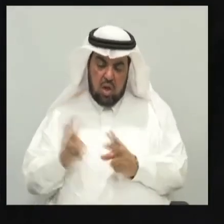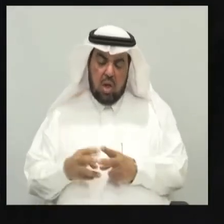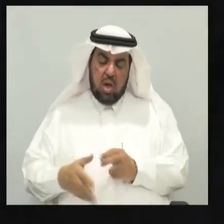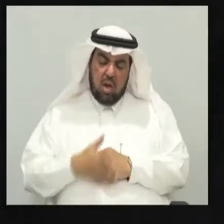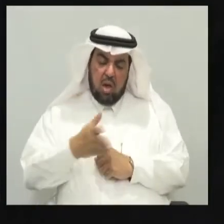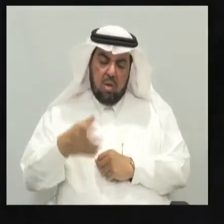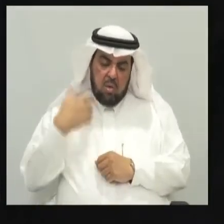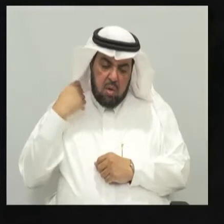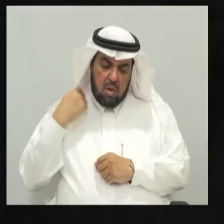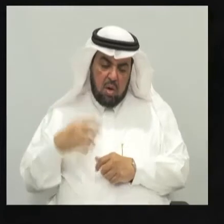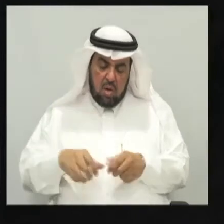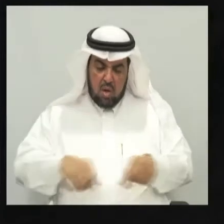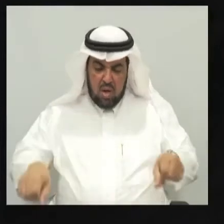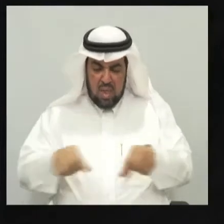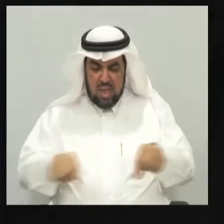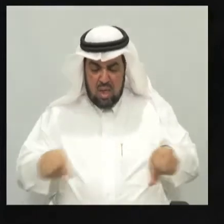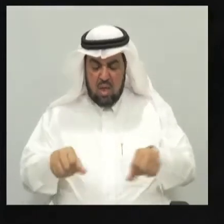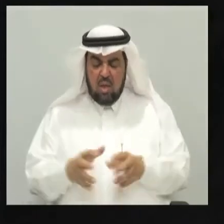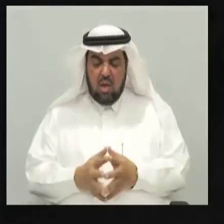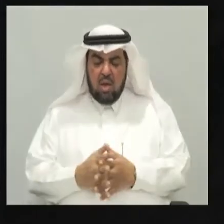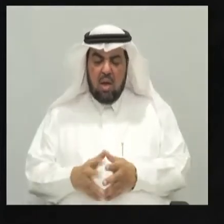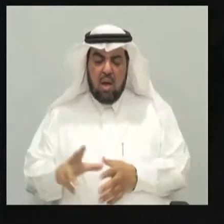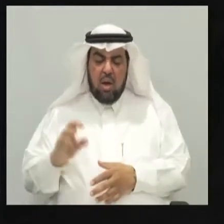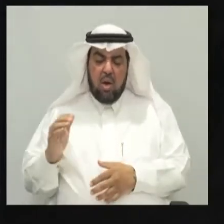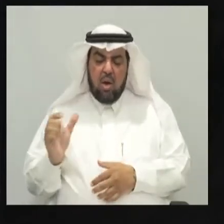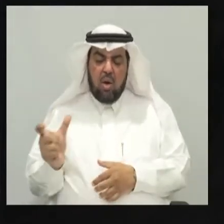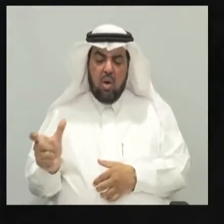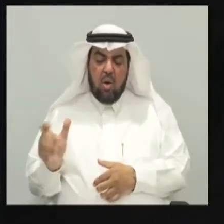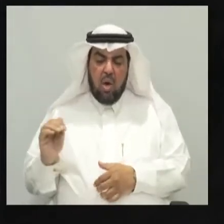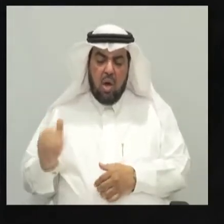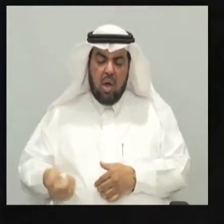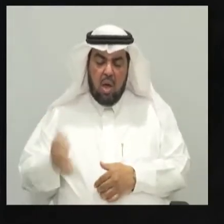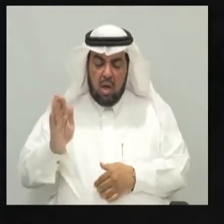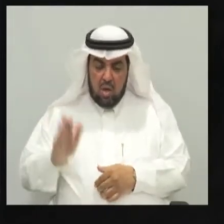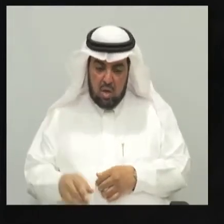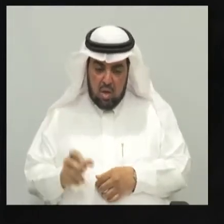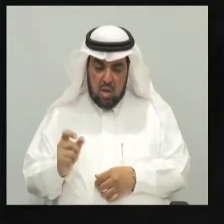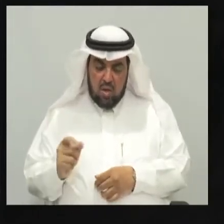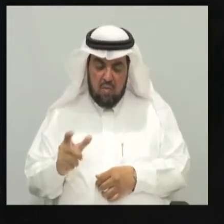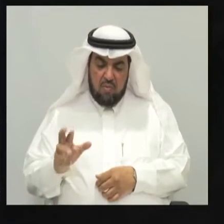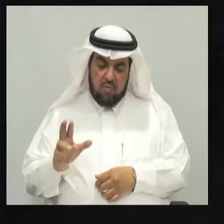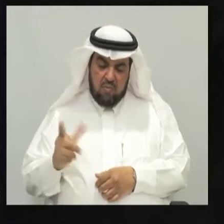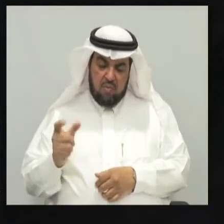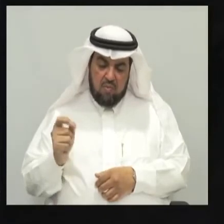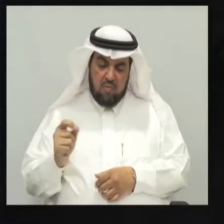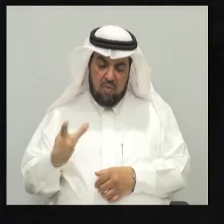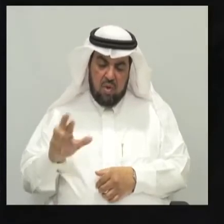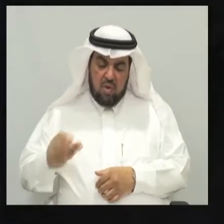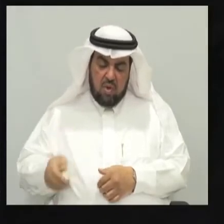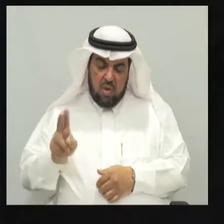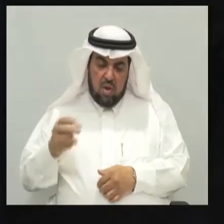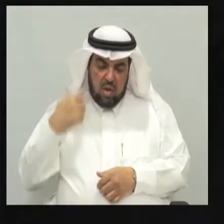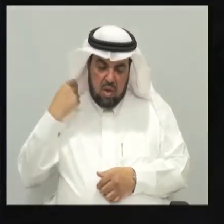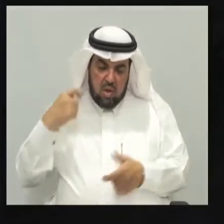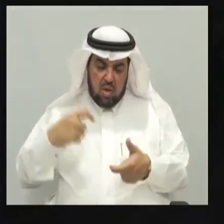عنصر ماذا؟ أو عبر أسلاك ماذا؟ النحاس. إذا هل الفلزات توصل الكهرباء؟